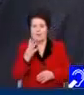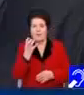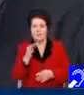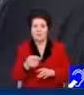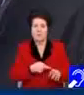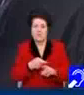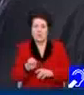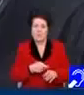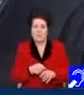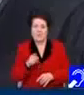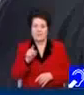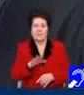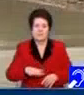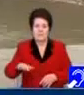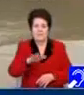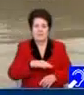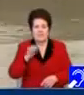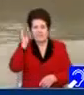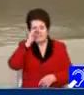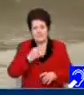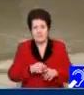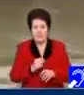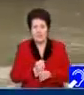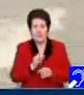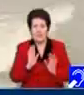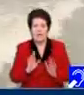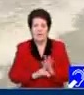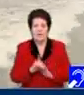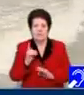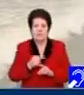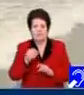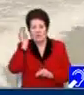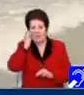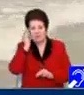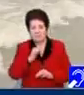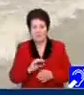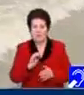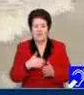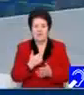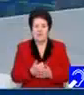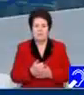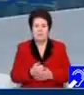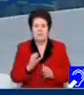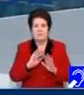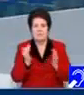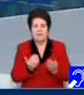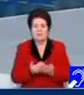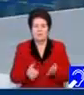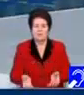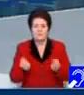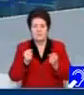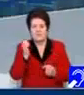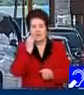de kilometri de graniță pe segmentul transnistrean, lucru care evident a deranjat Tiraspolul. Liderul separatist, cu susținerea Moscovei, amenința